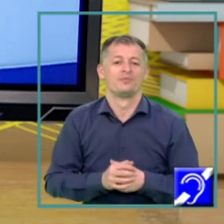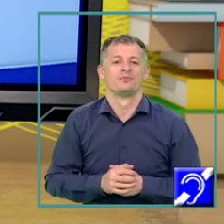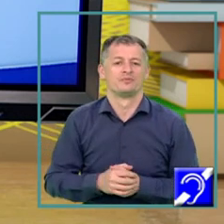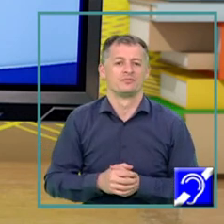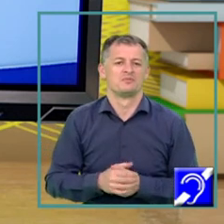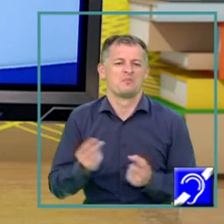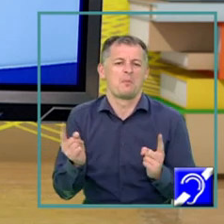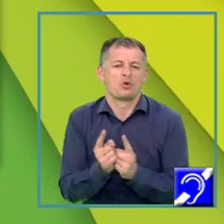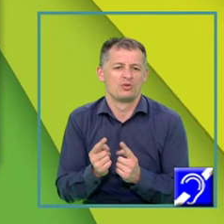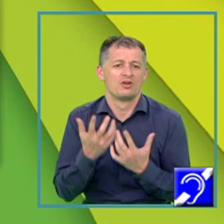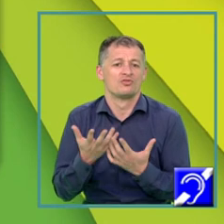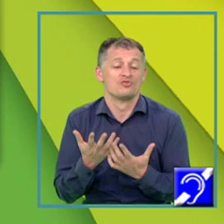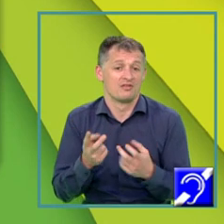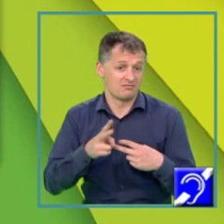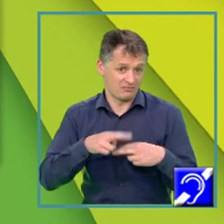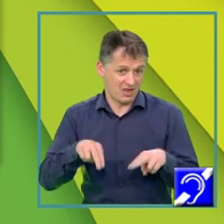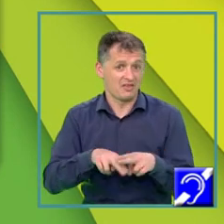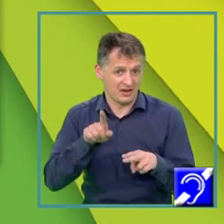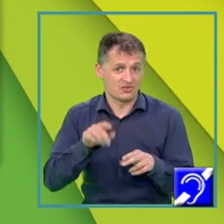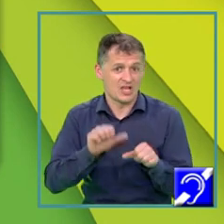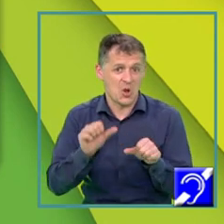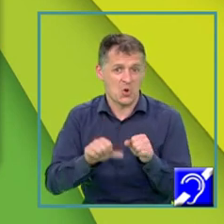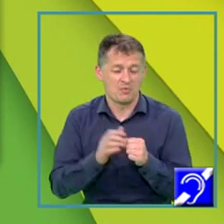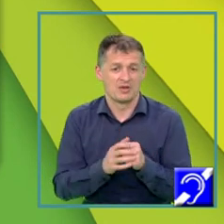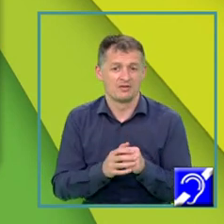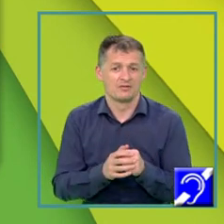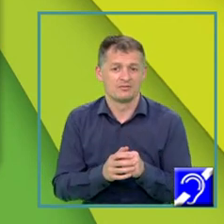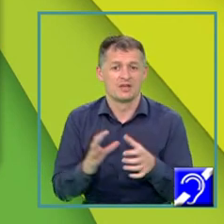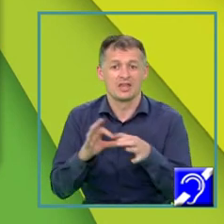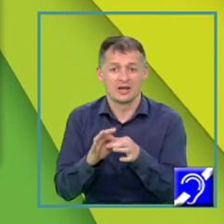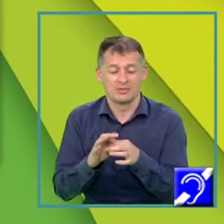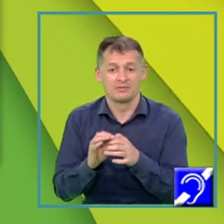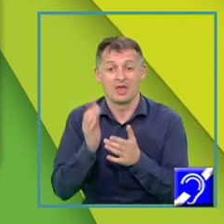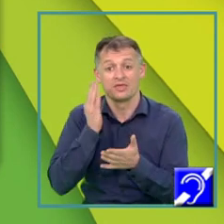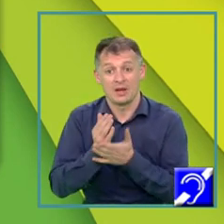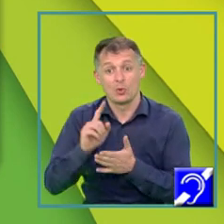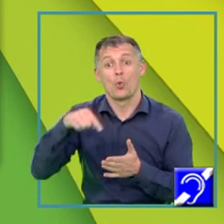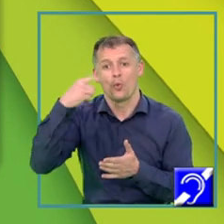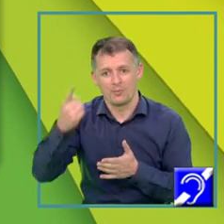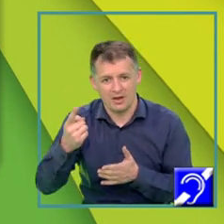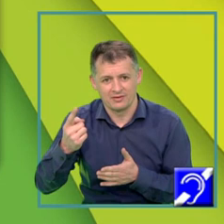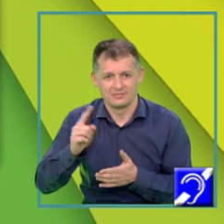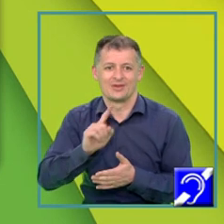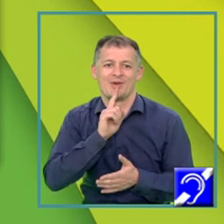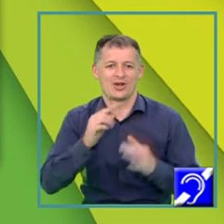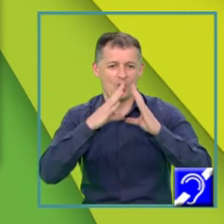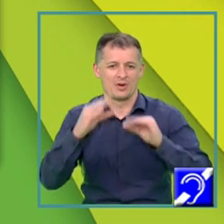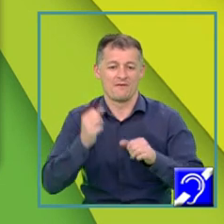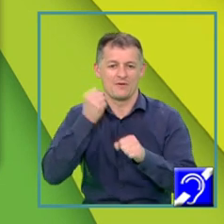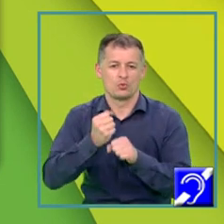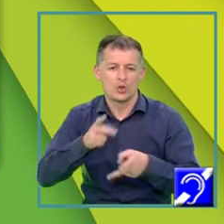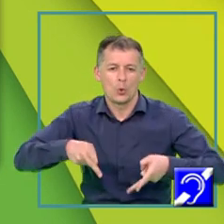Ce consecință are o astfel de economie? Conector? Drept urmare, se considera că România făcuse un